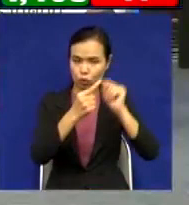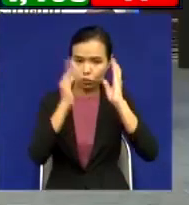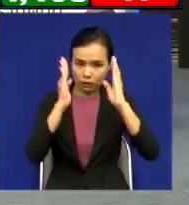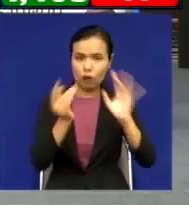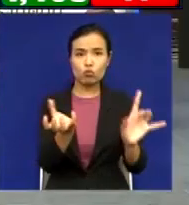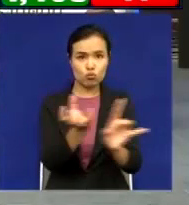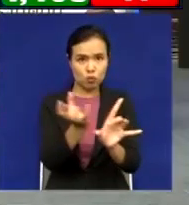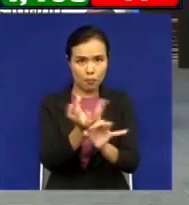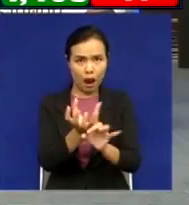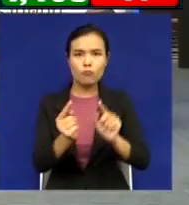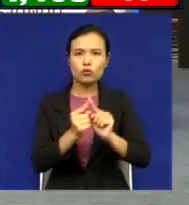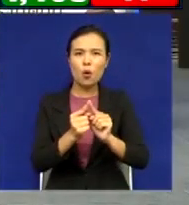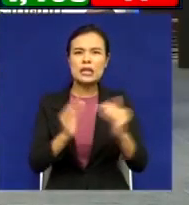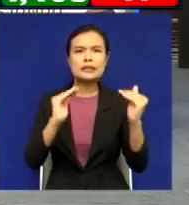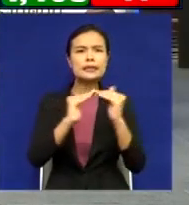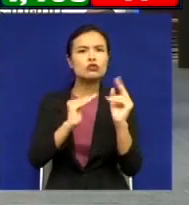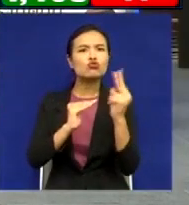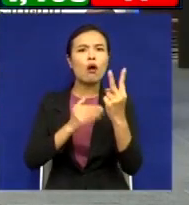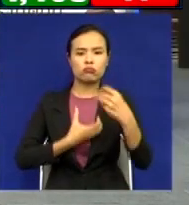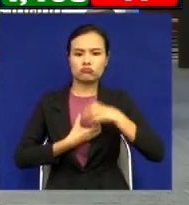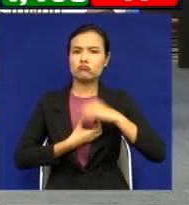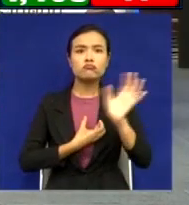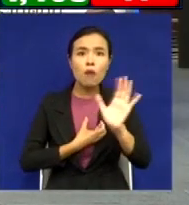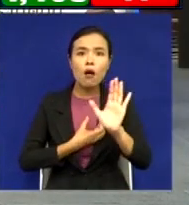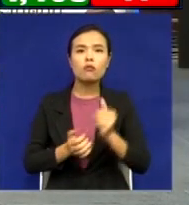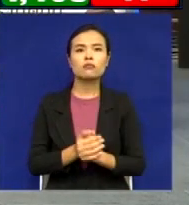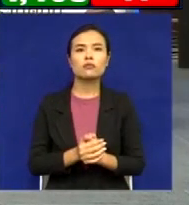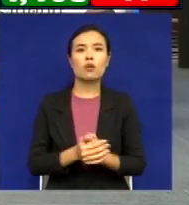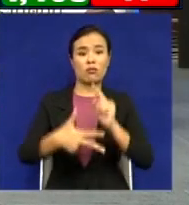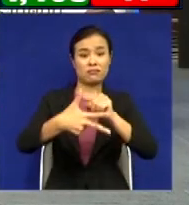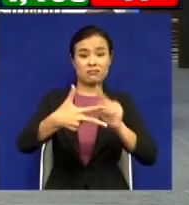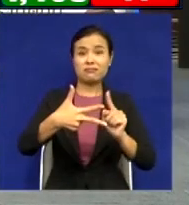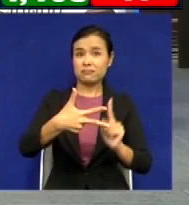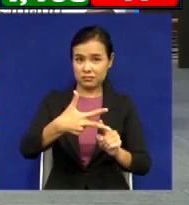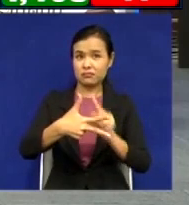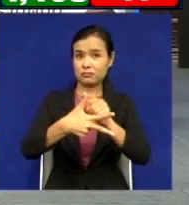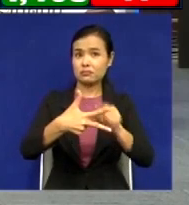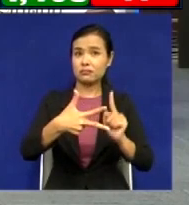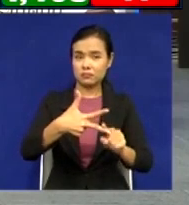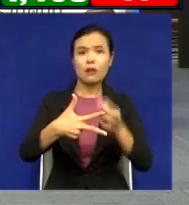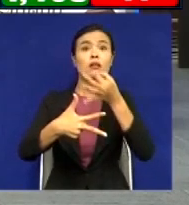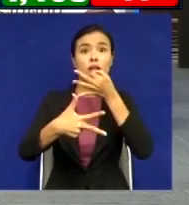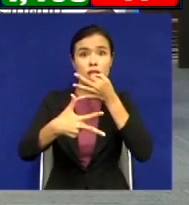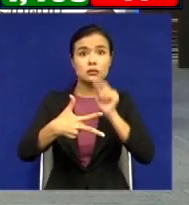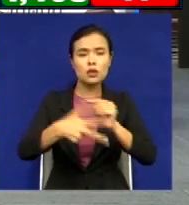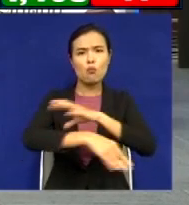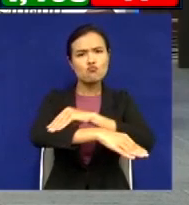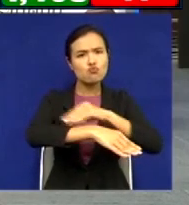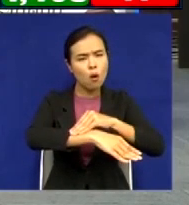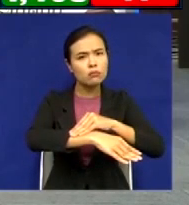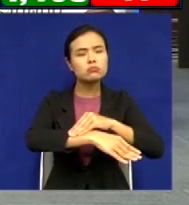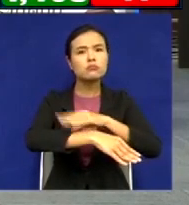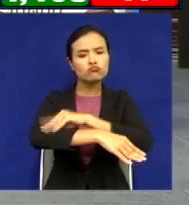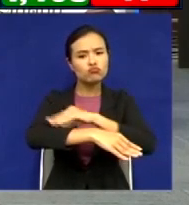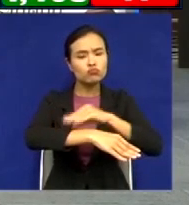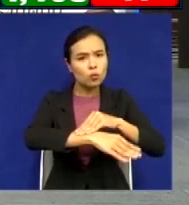สิทธิภาพและต้องไม่ซ้ำซ้อนเมื่อขึ้นสถานะ3สถานะดังกล่าวแล้วก็มีอาชีพเป็นหมอนวดด้วยนะ